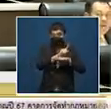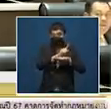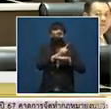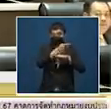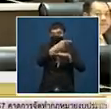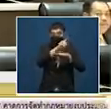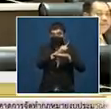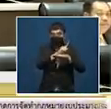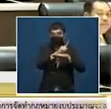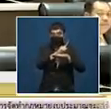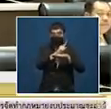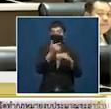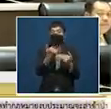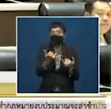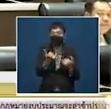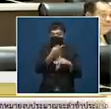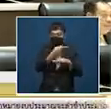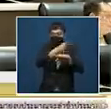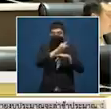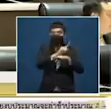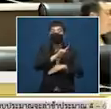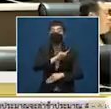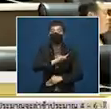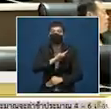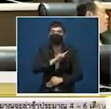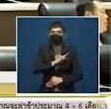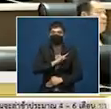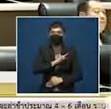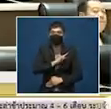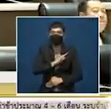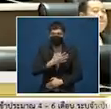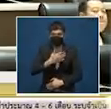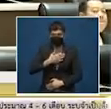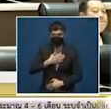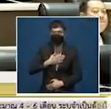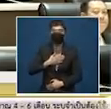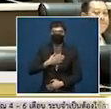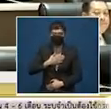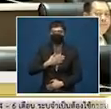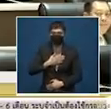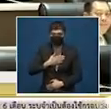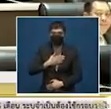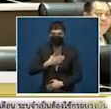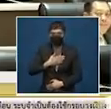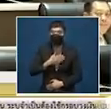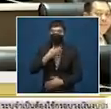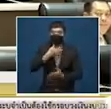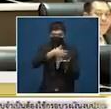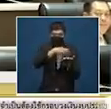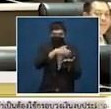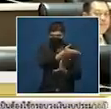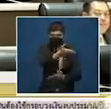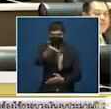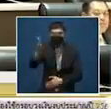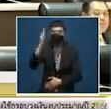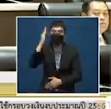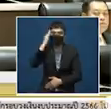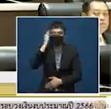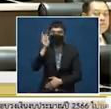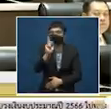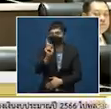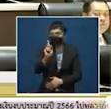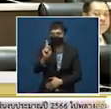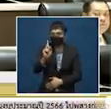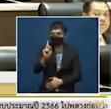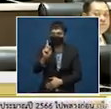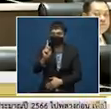ชัยพิมพ์ใจชนก็เคยเป็นประธานสภาแม้จะมีเพียง3เสียงแต่ว่านั่นแปลว่าทุกพรรคต้องไว้ว